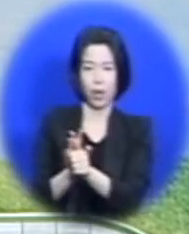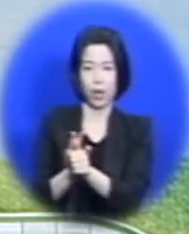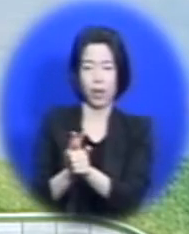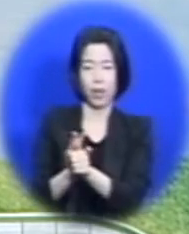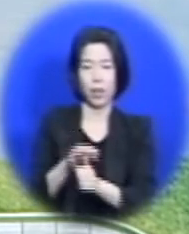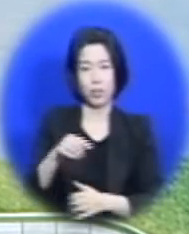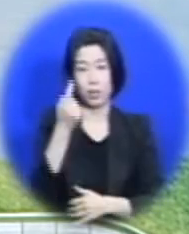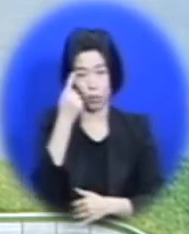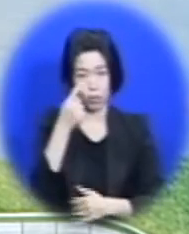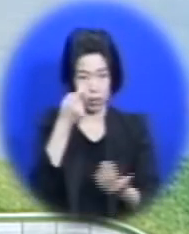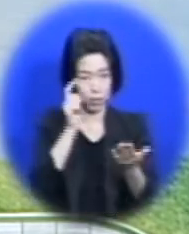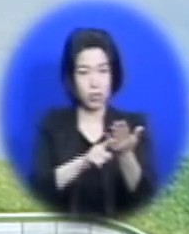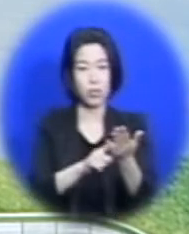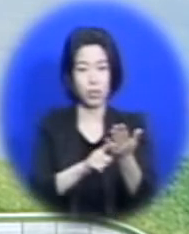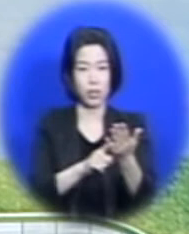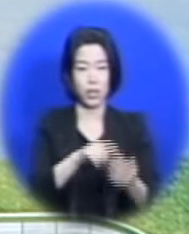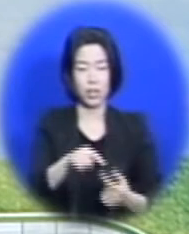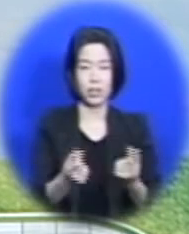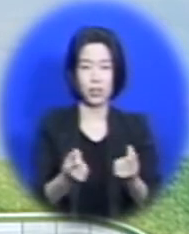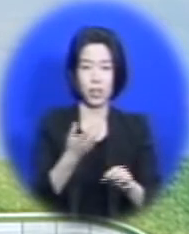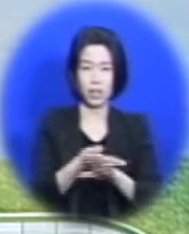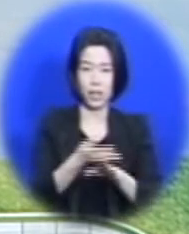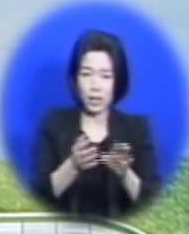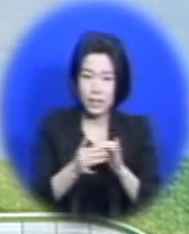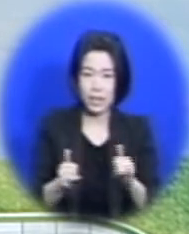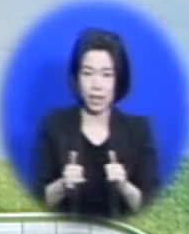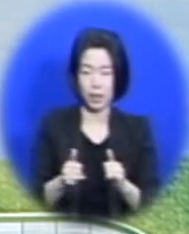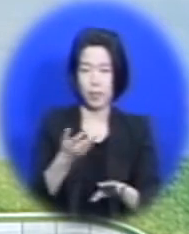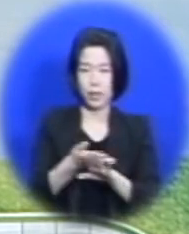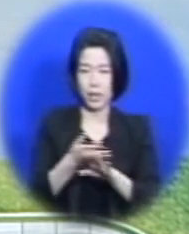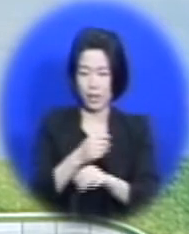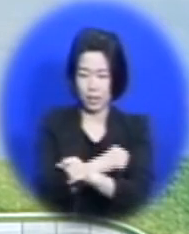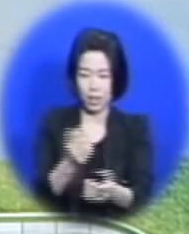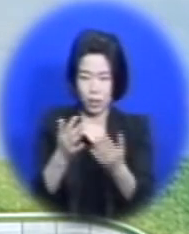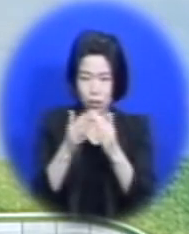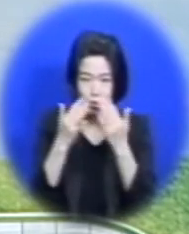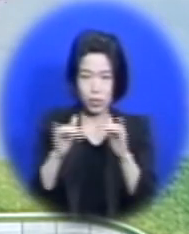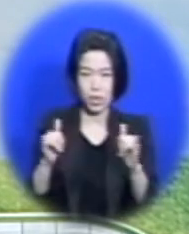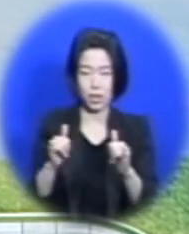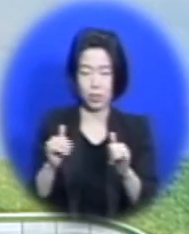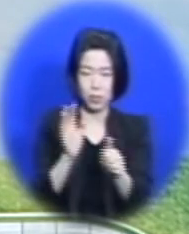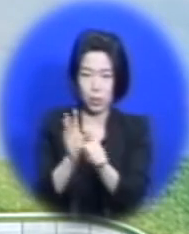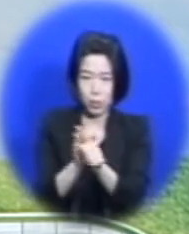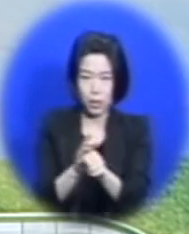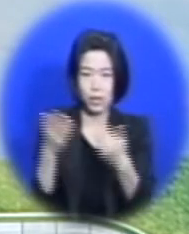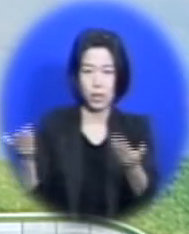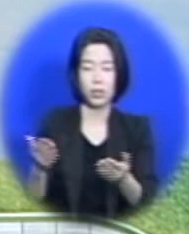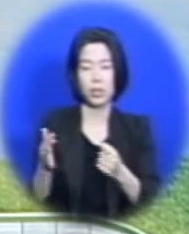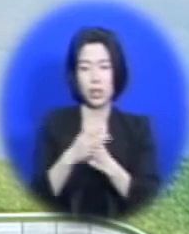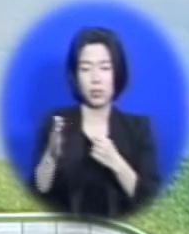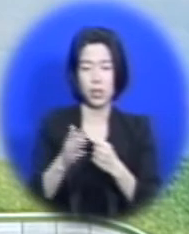그 눈에 뜨였잖아요. 그렇게 다른 사람, 다른 죄수들을 열심히 도우니 그 감옥에서